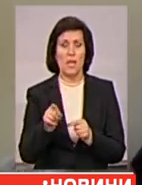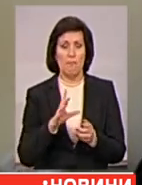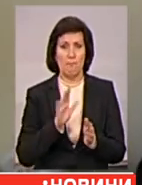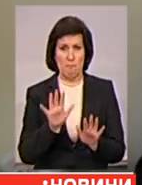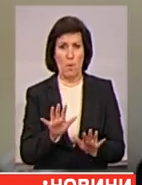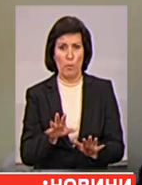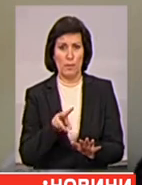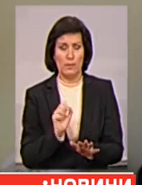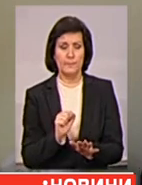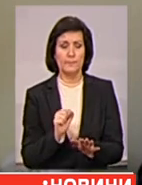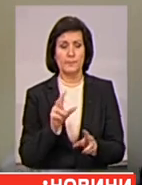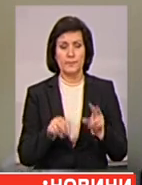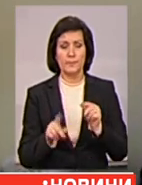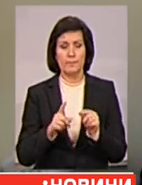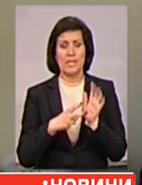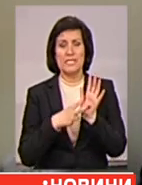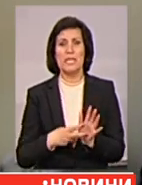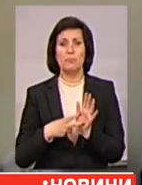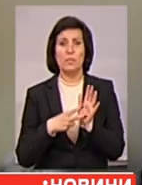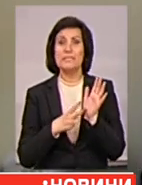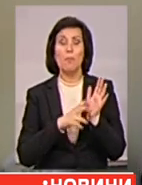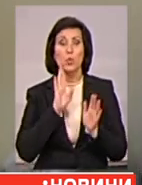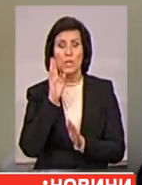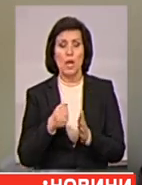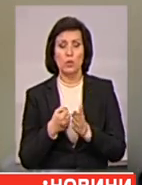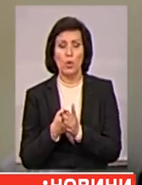пробыла? Ну, считай, что с 7 часов утра до